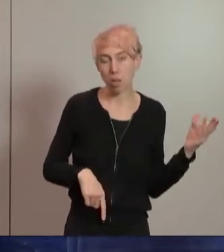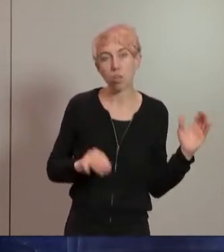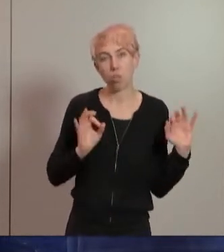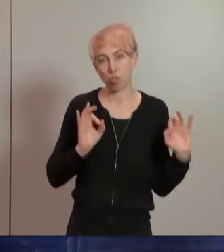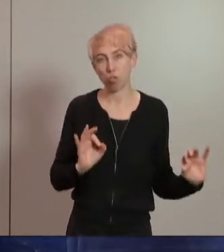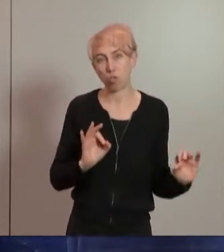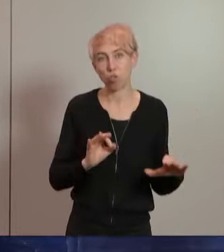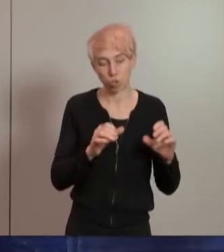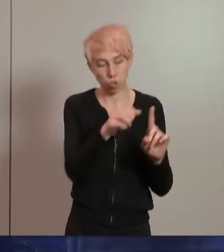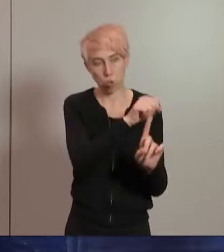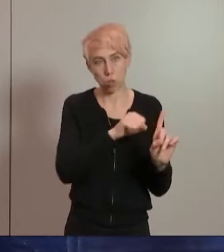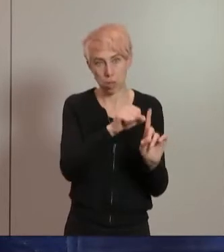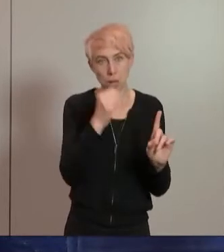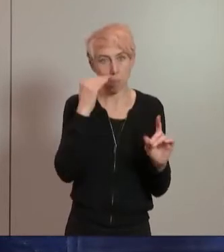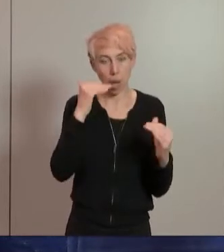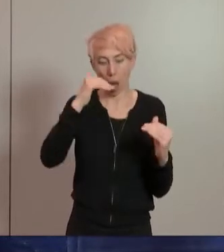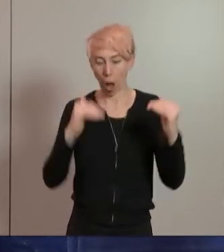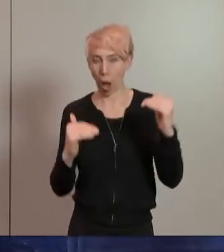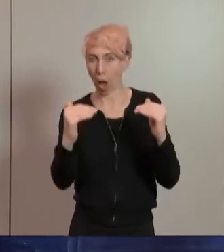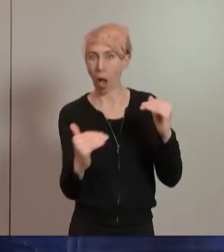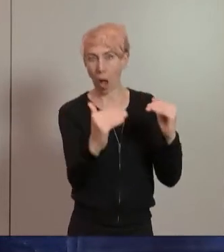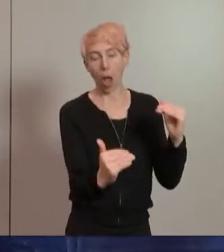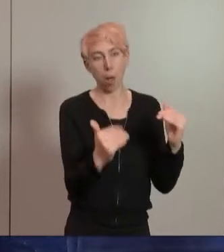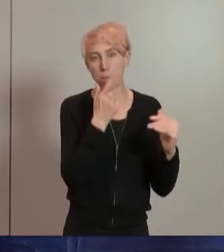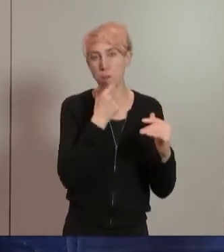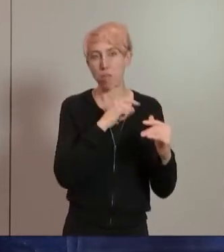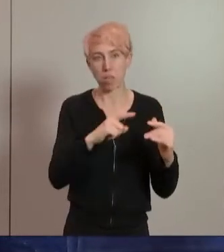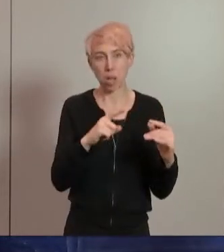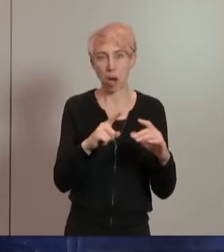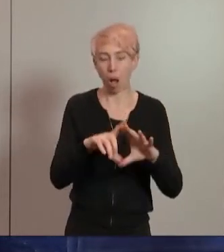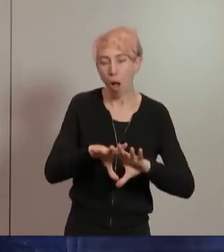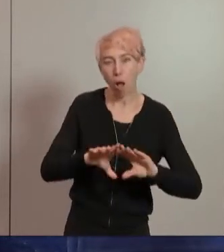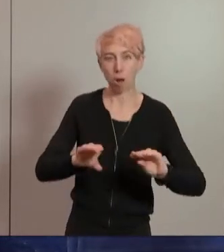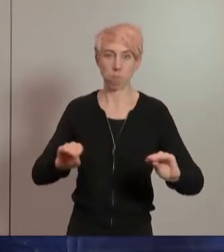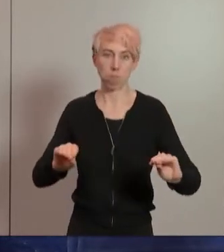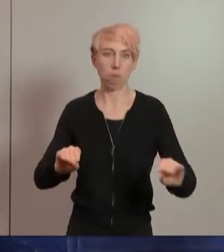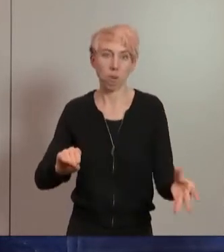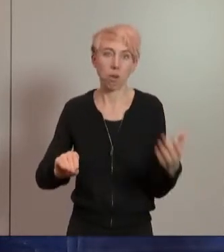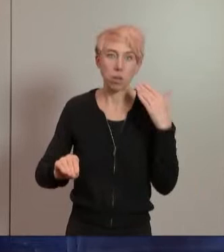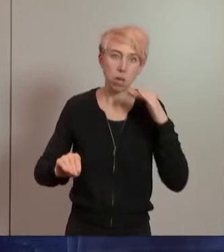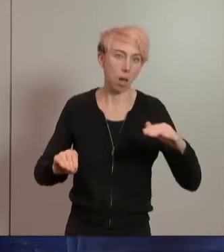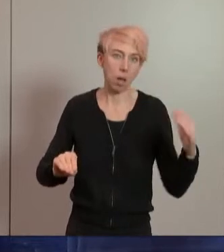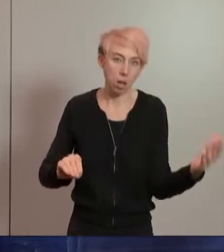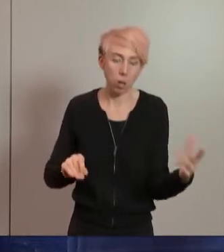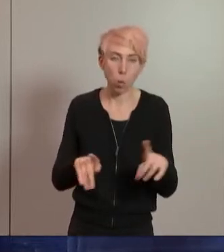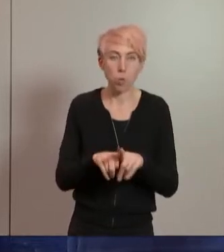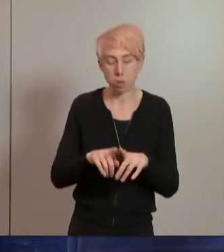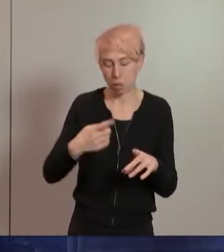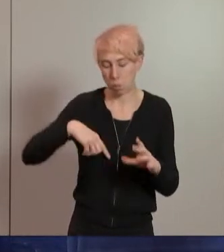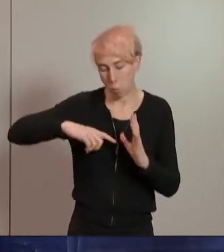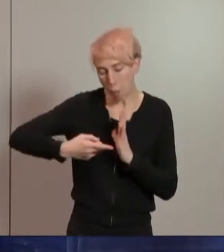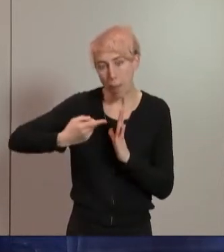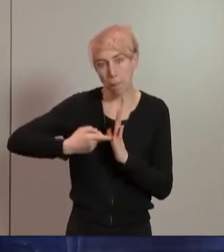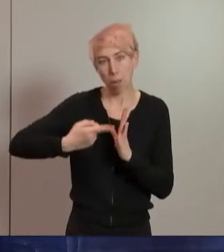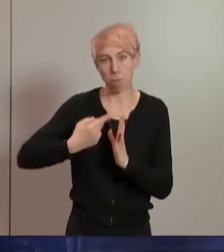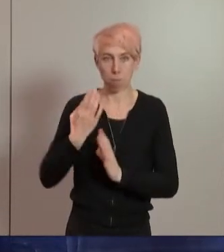une société tendue, inégalitaire, il est difficile d'avoir un climat apaisé. À côté de ça, nous rappelons sans arrêt aussi le besoin